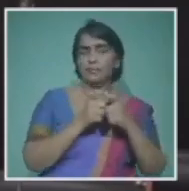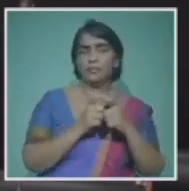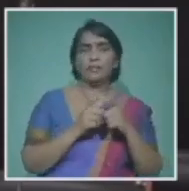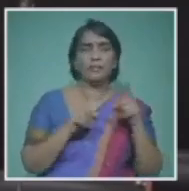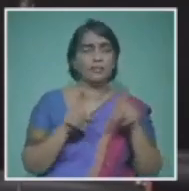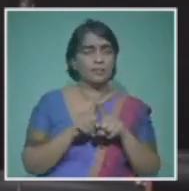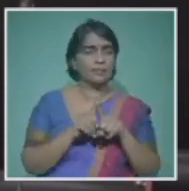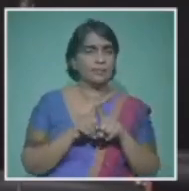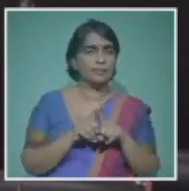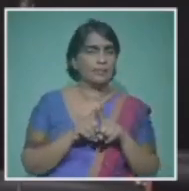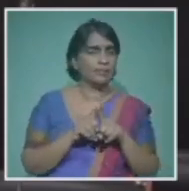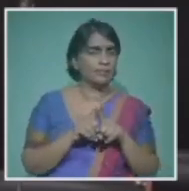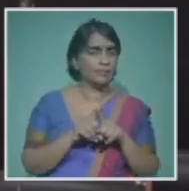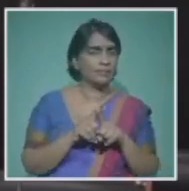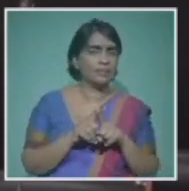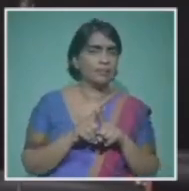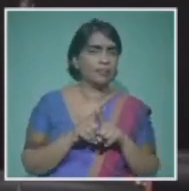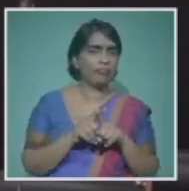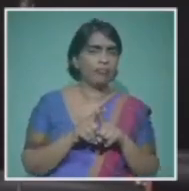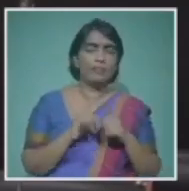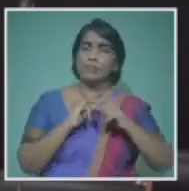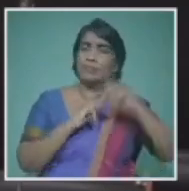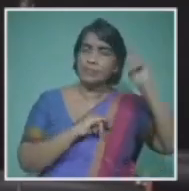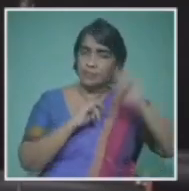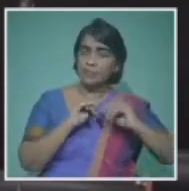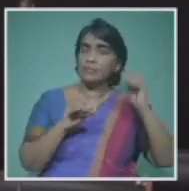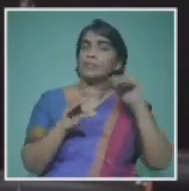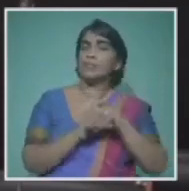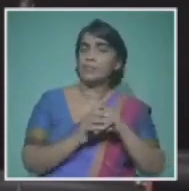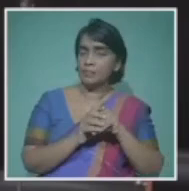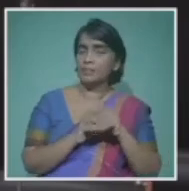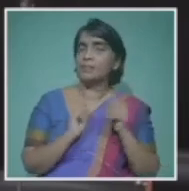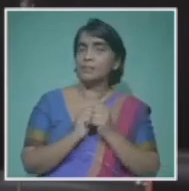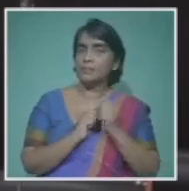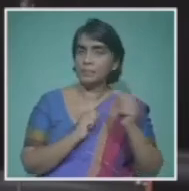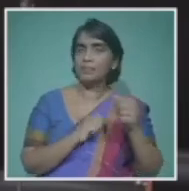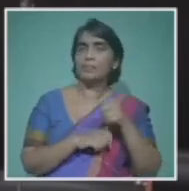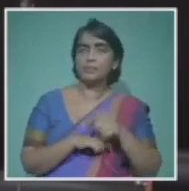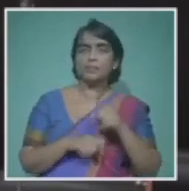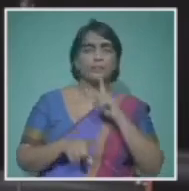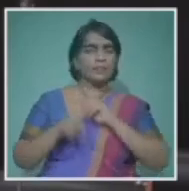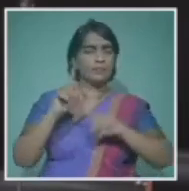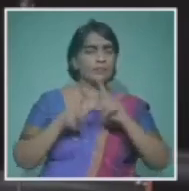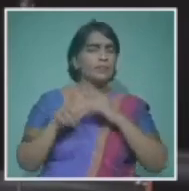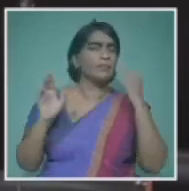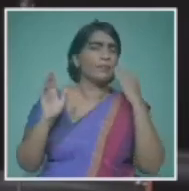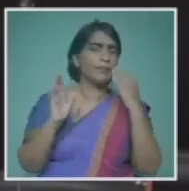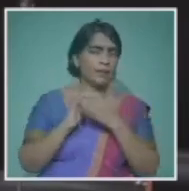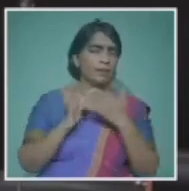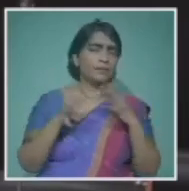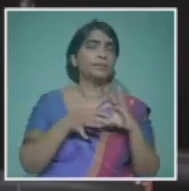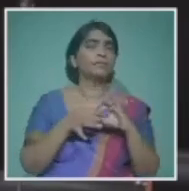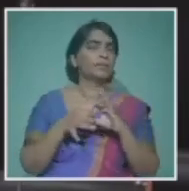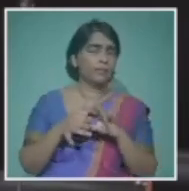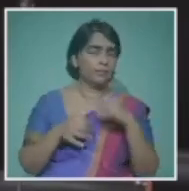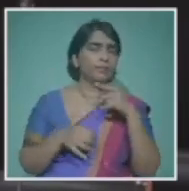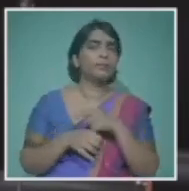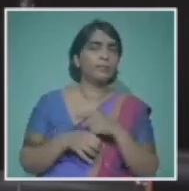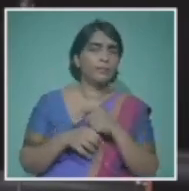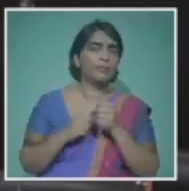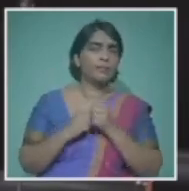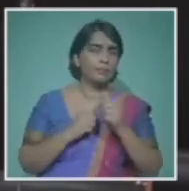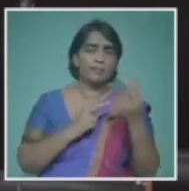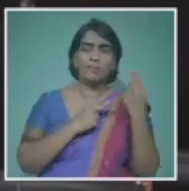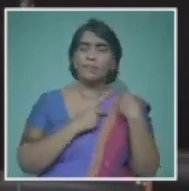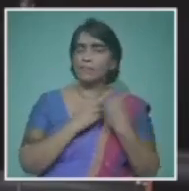ඒකම මේ විශ්වවිද්‍යාලය ඇතුළේ හැසිරීම මේ කතිකාවන්ට අපි සම්බන්ධ කරන්න. එතකොට ඒ වැඩ කටයුත්ත